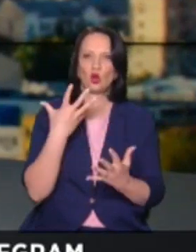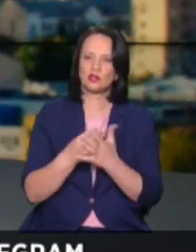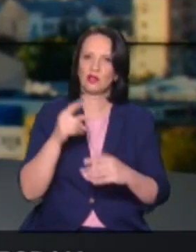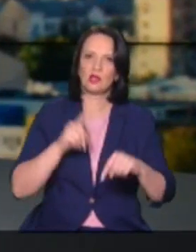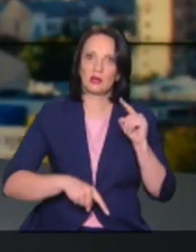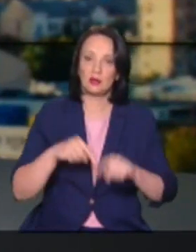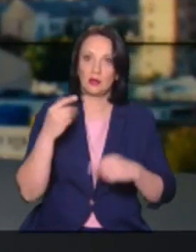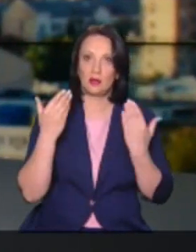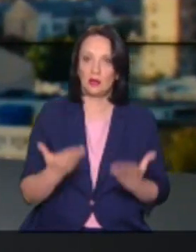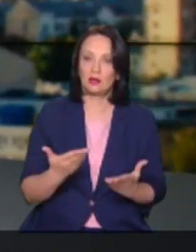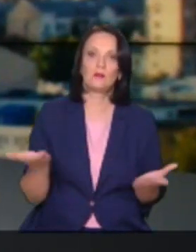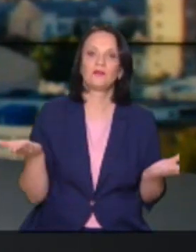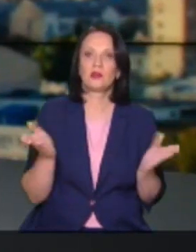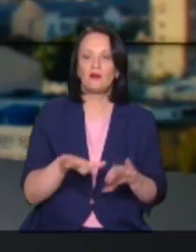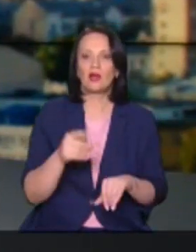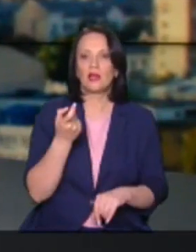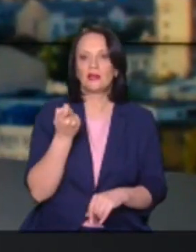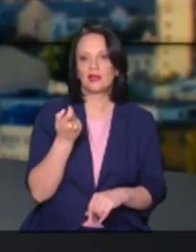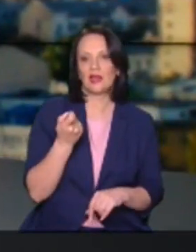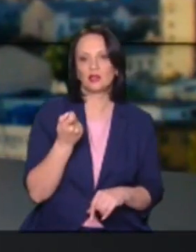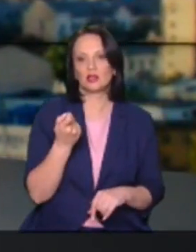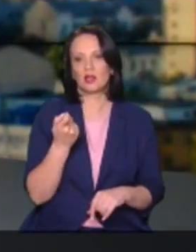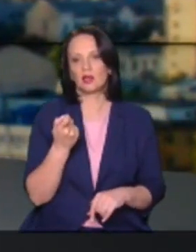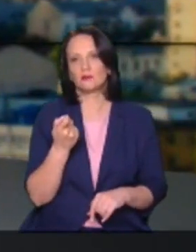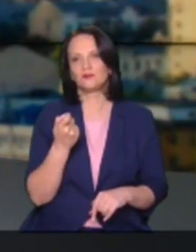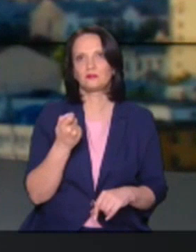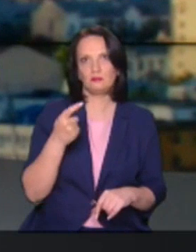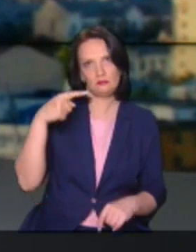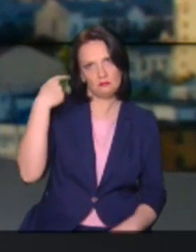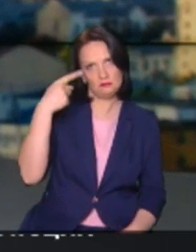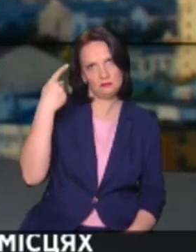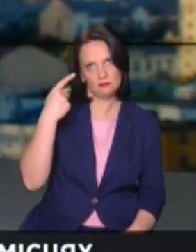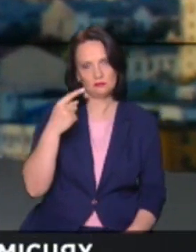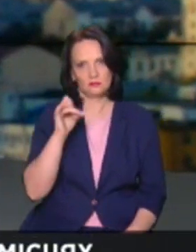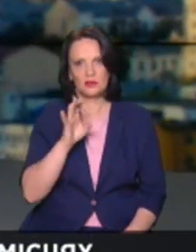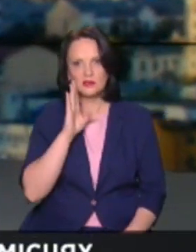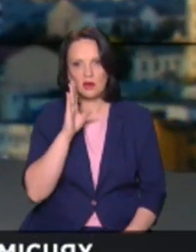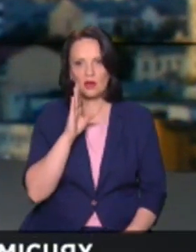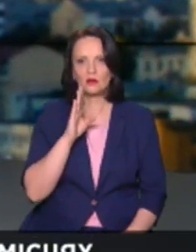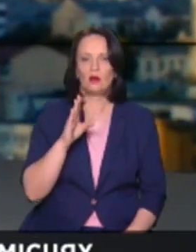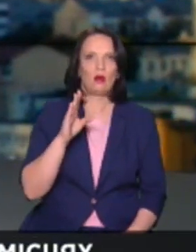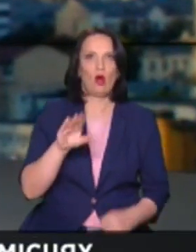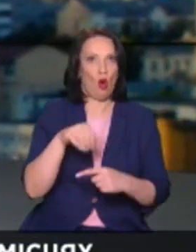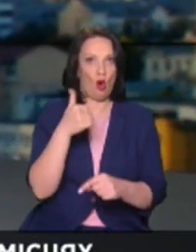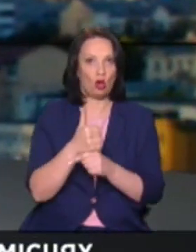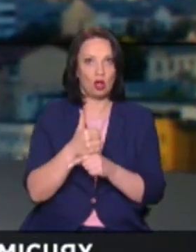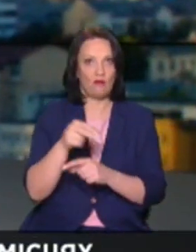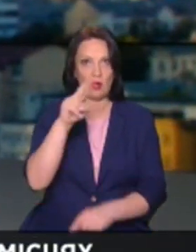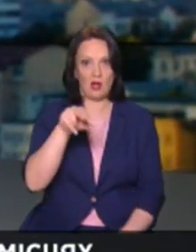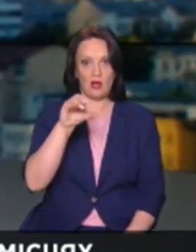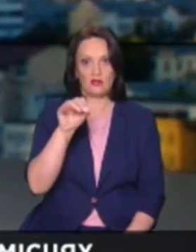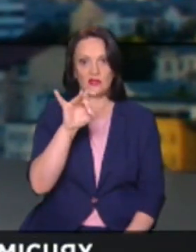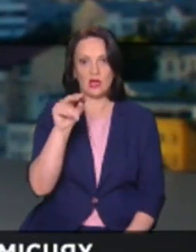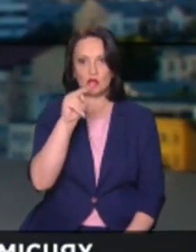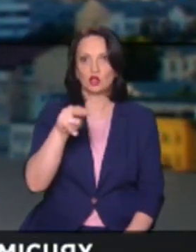Ну і давайте трішки от шизи вам зранку, як то кажуть. Голова держа дури, як сказали мої редактори, я з